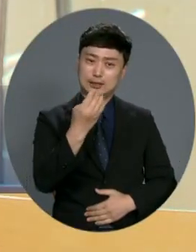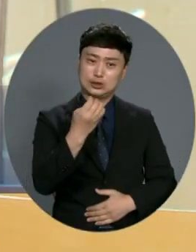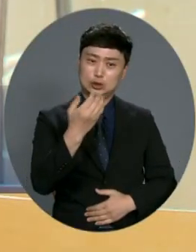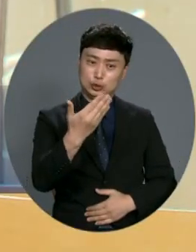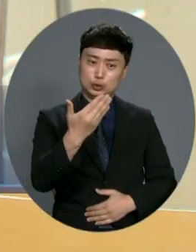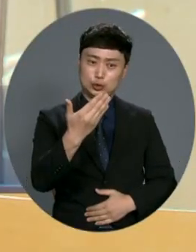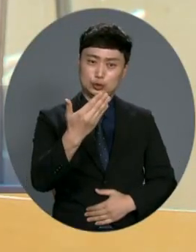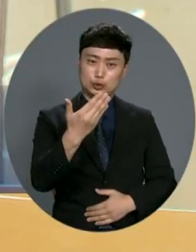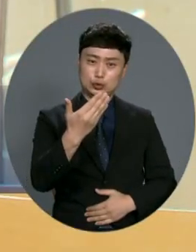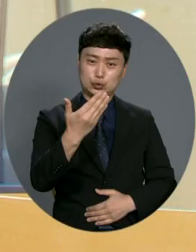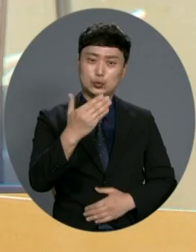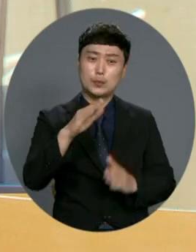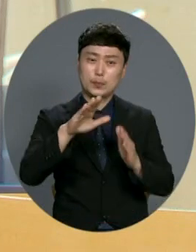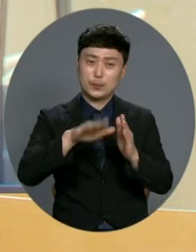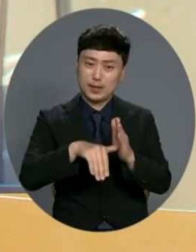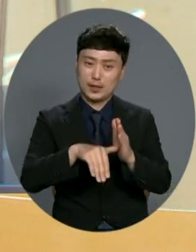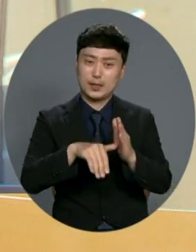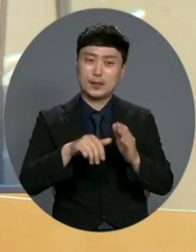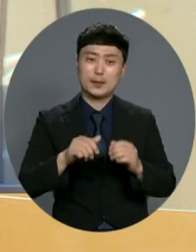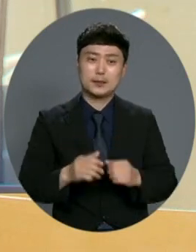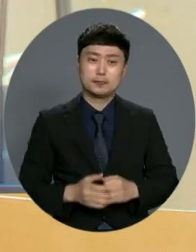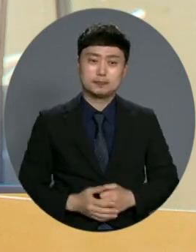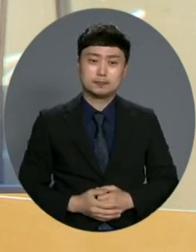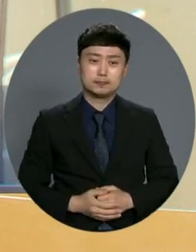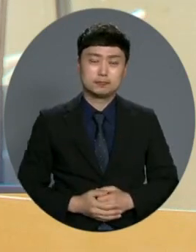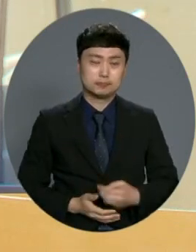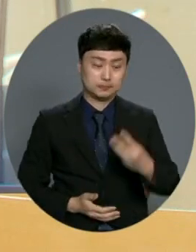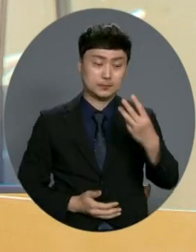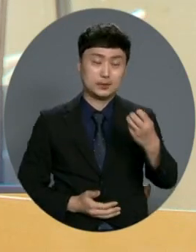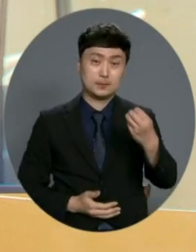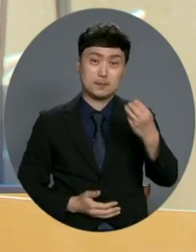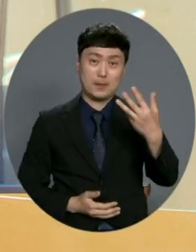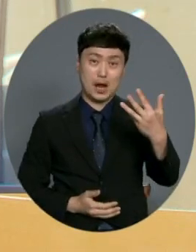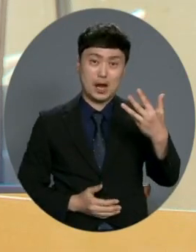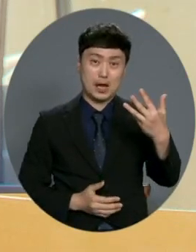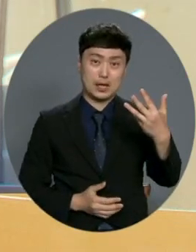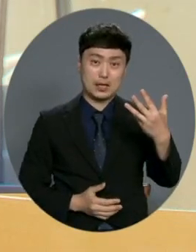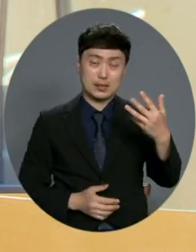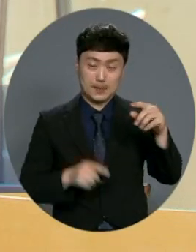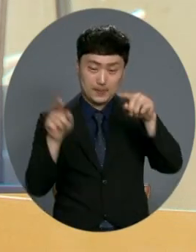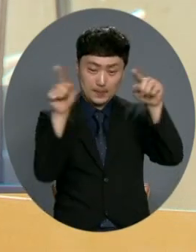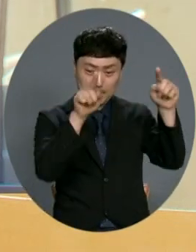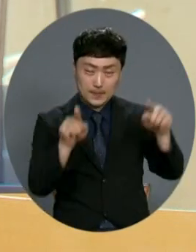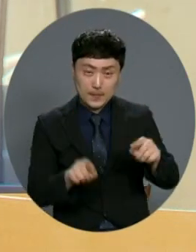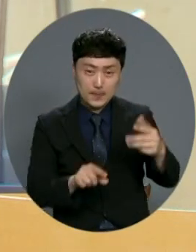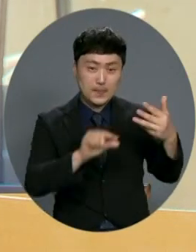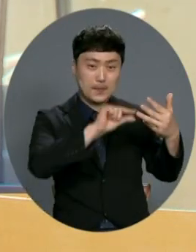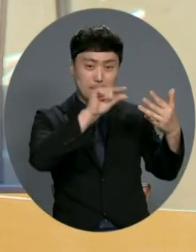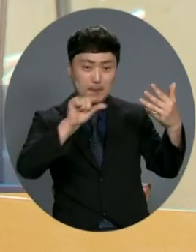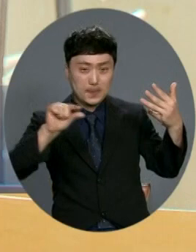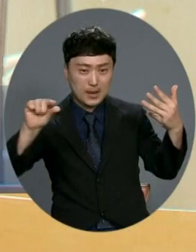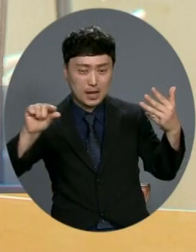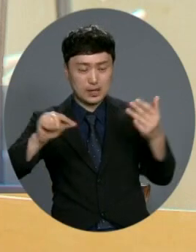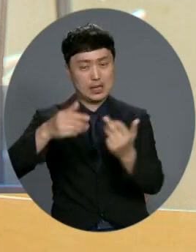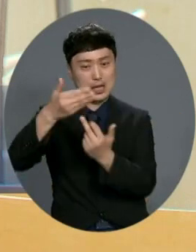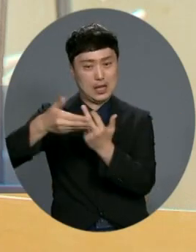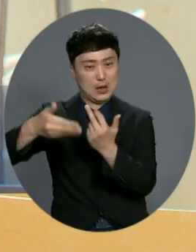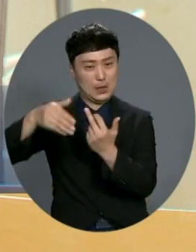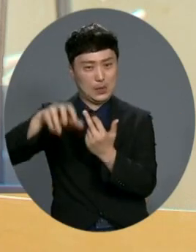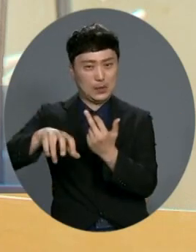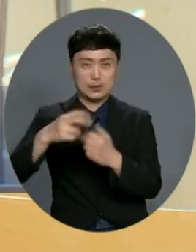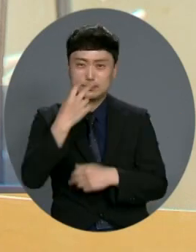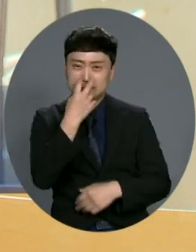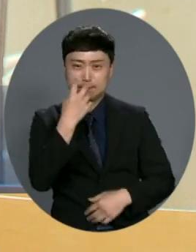1949년 군부터 38선 강원도 춘천 지암리 무명고지에서